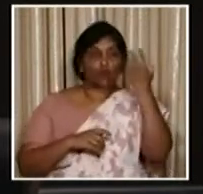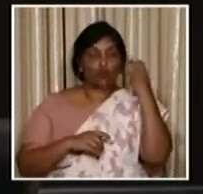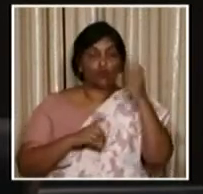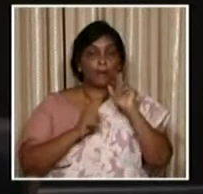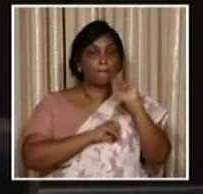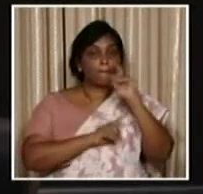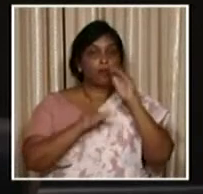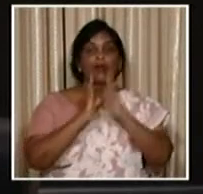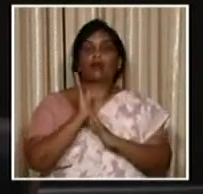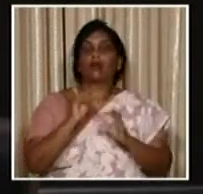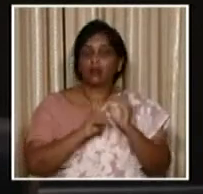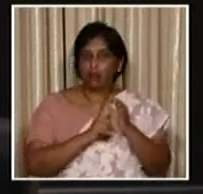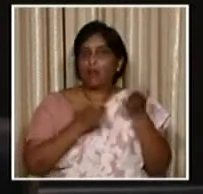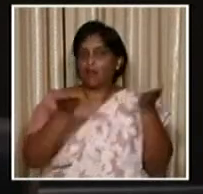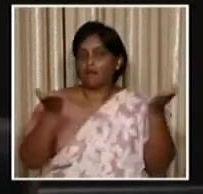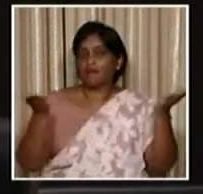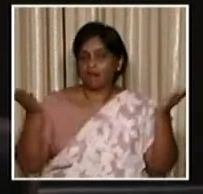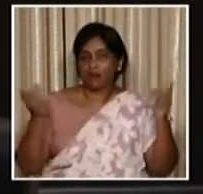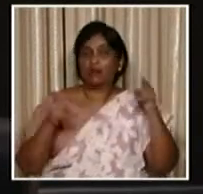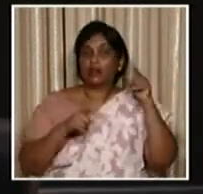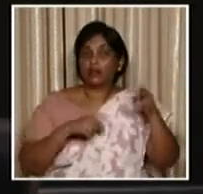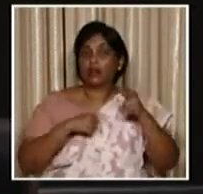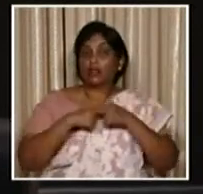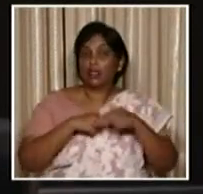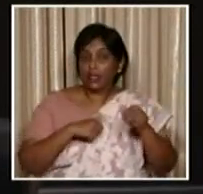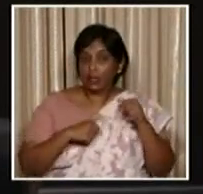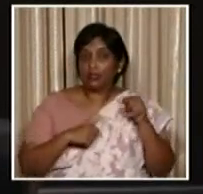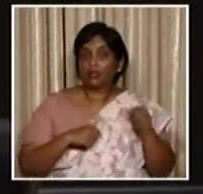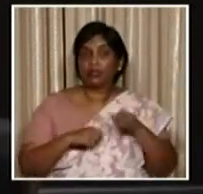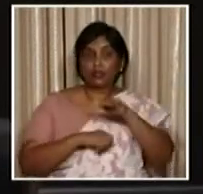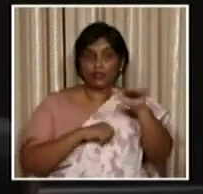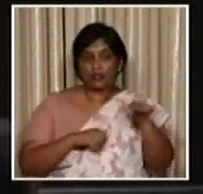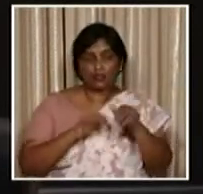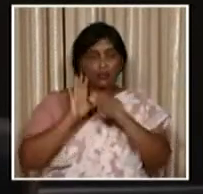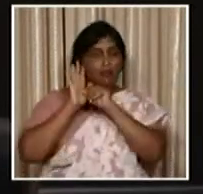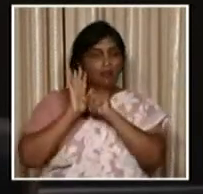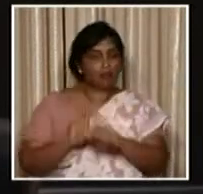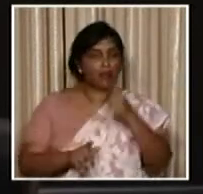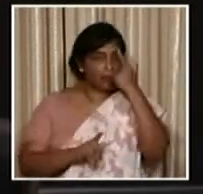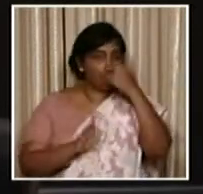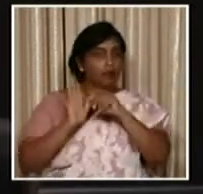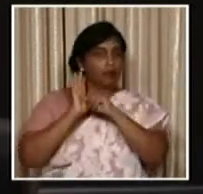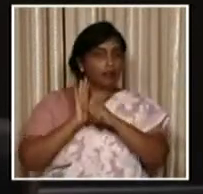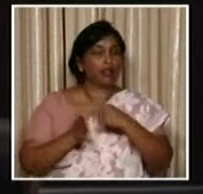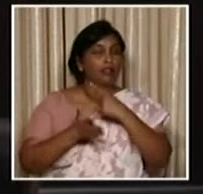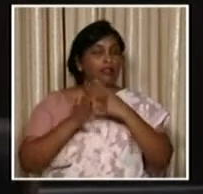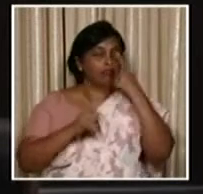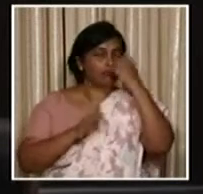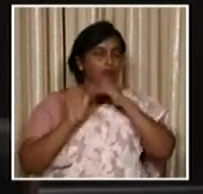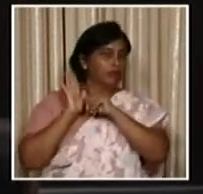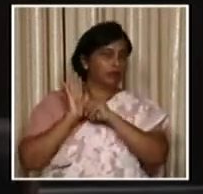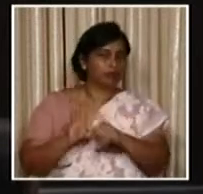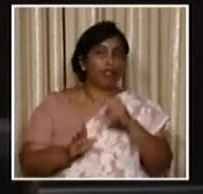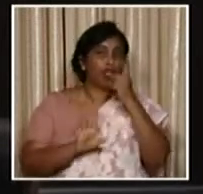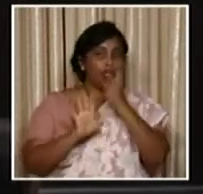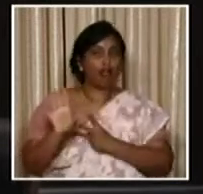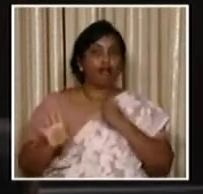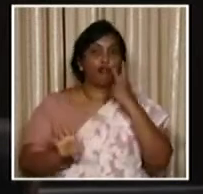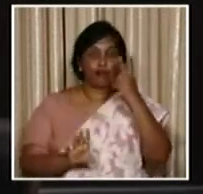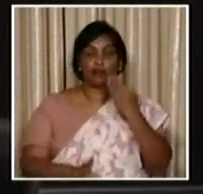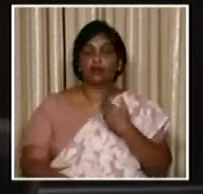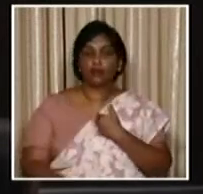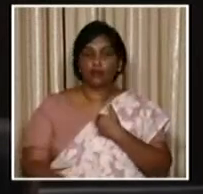පාර්ලිමේන්තු මන්ත්‍රීවරුන්ගෙත් ඇති වුණා ඒකට හේතුව සමාජයෙන් කොන් වුණා පල්ලියෙන් දේවස්ථානෙන් කොන් වුණා අවුරුදු දෙකක්